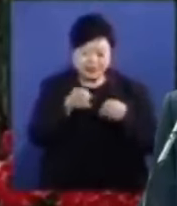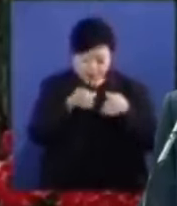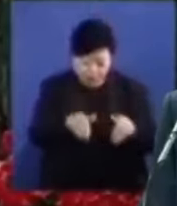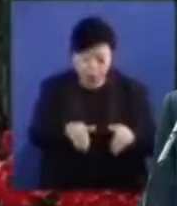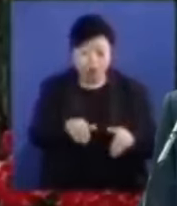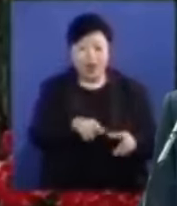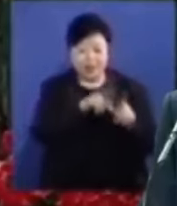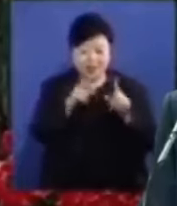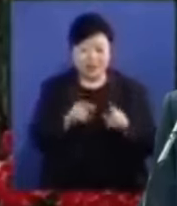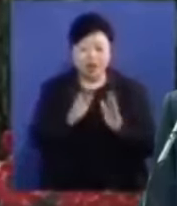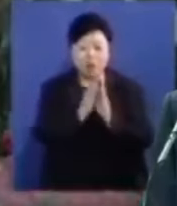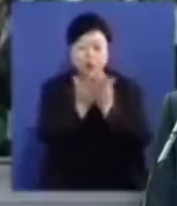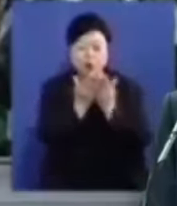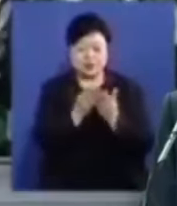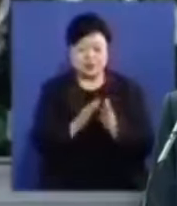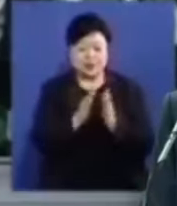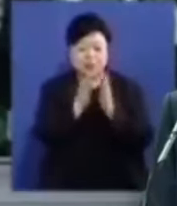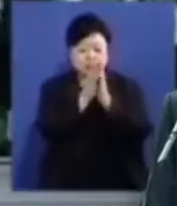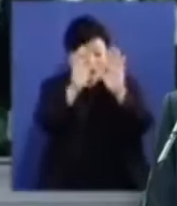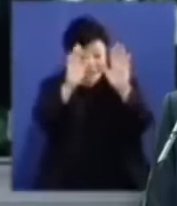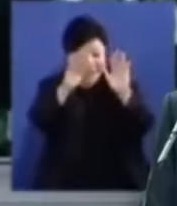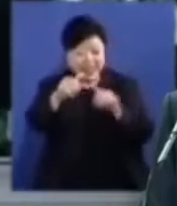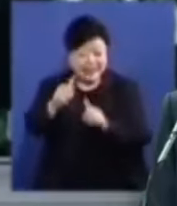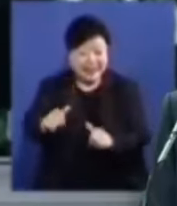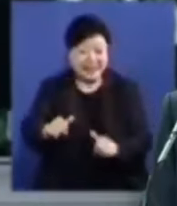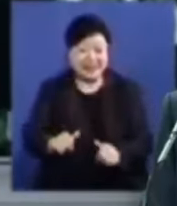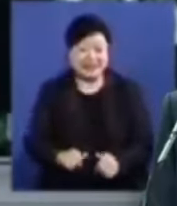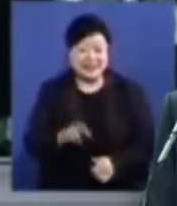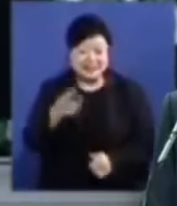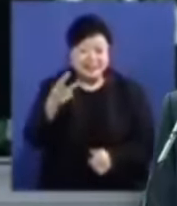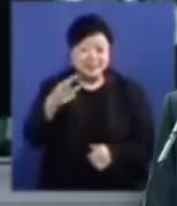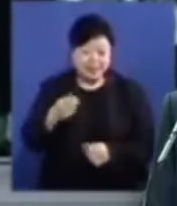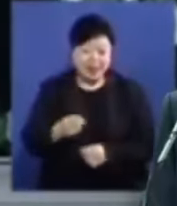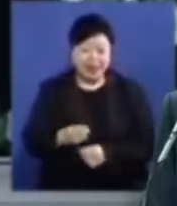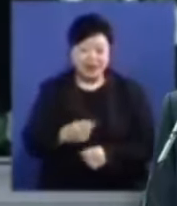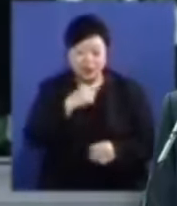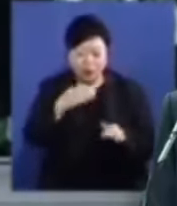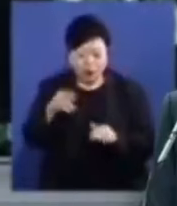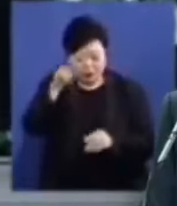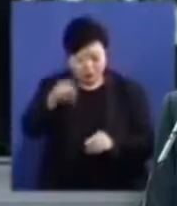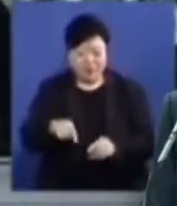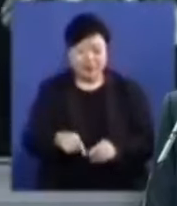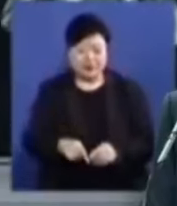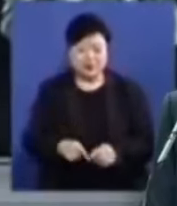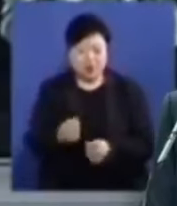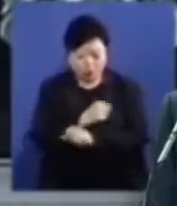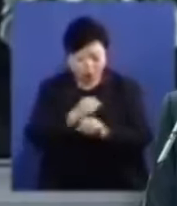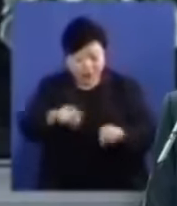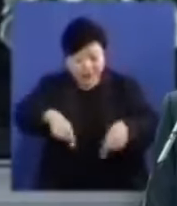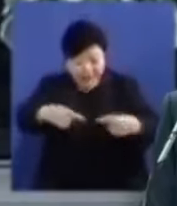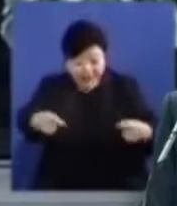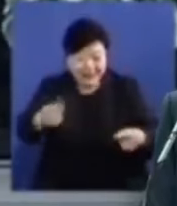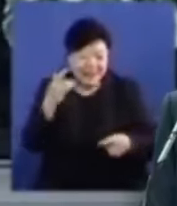종살이하다가 모세를 따라 300만이 홍해를 건너서 광야를 지나 가나안 땅으로 들어온 것을